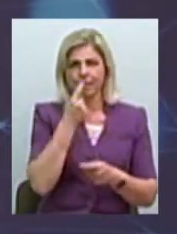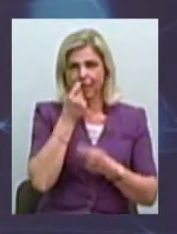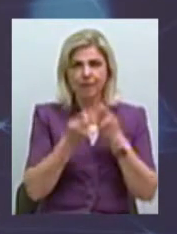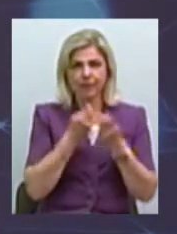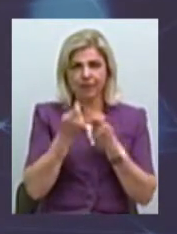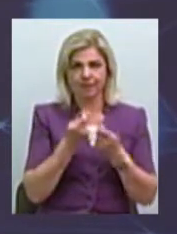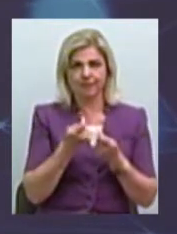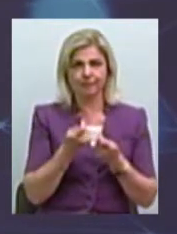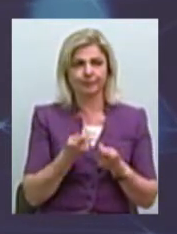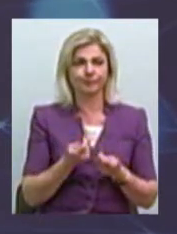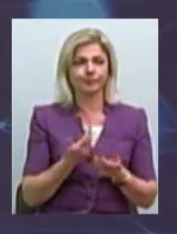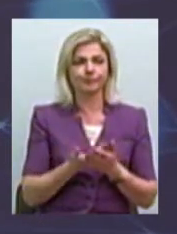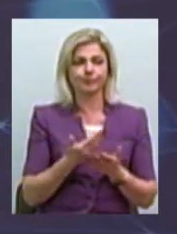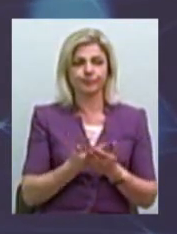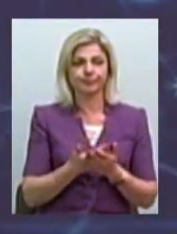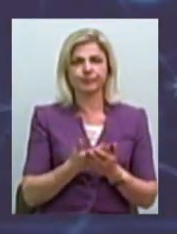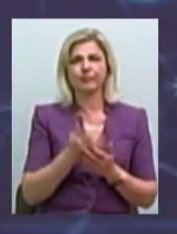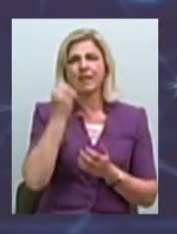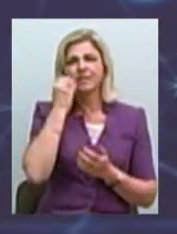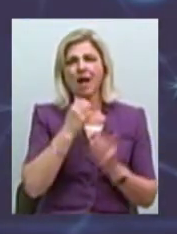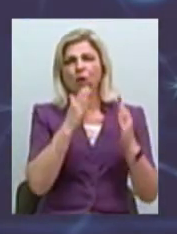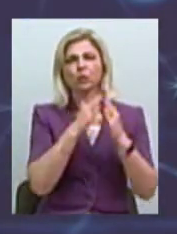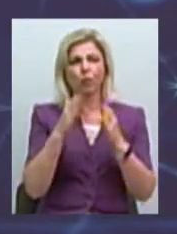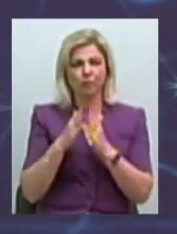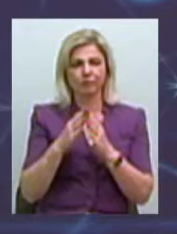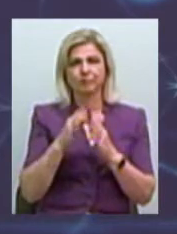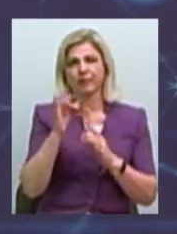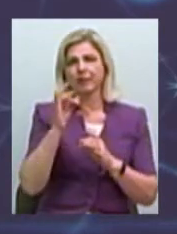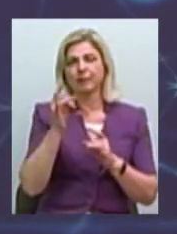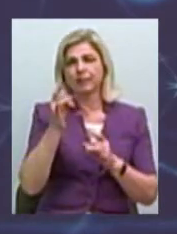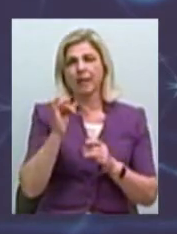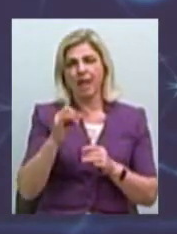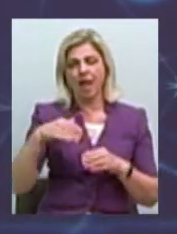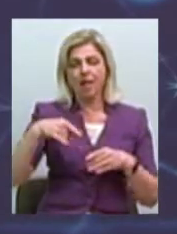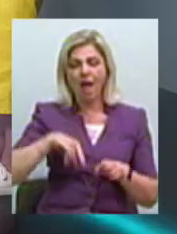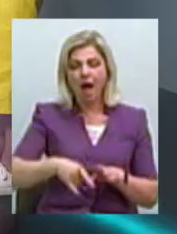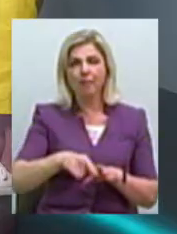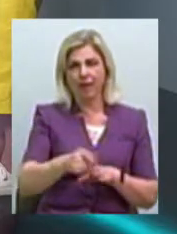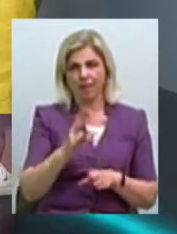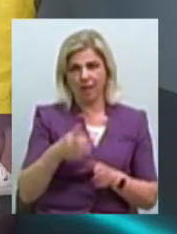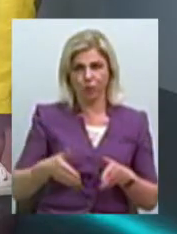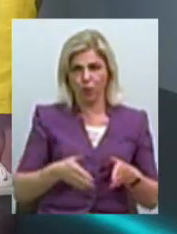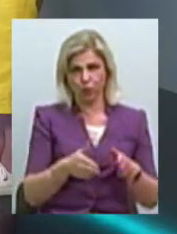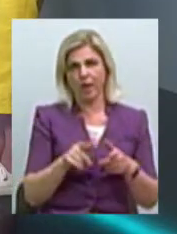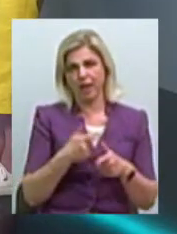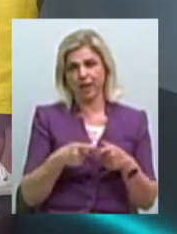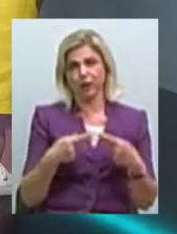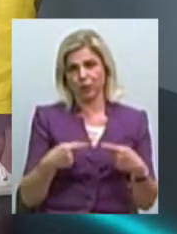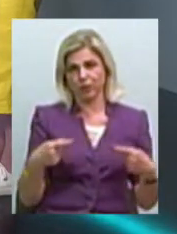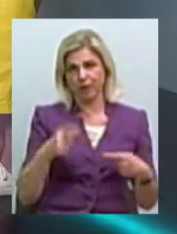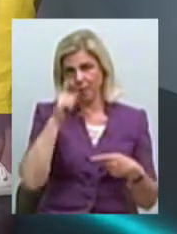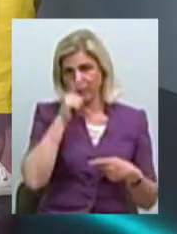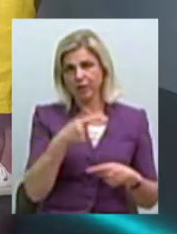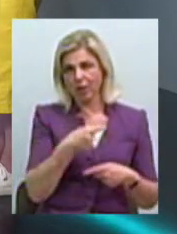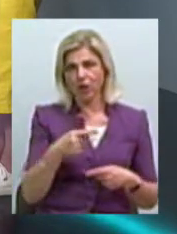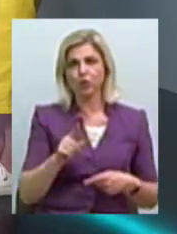як, наприклад, пошарпані будинки, чи ями на дорогах, чи там інші якісь негаразди, які в